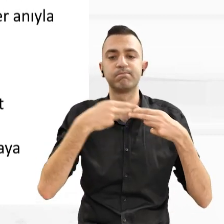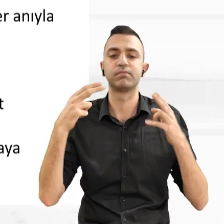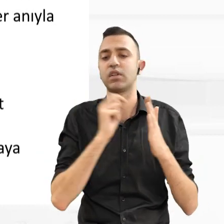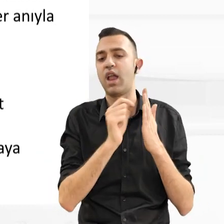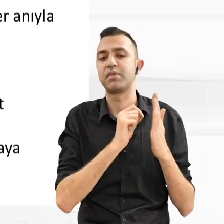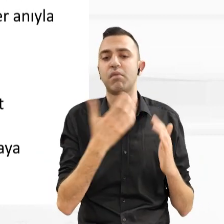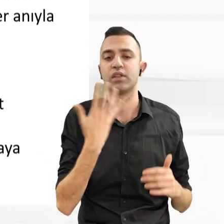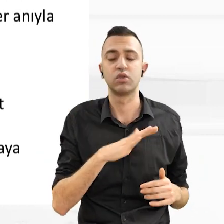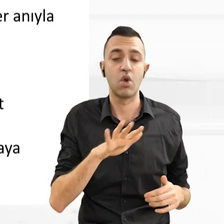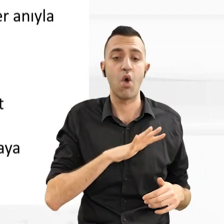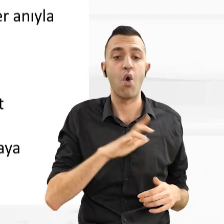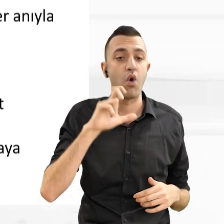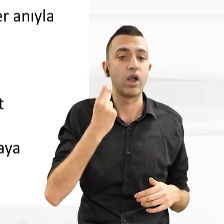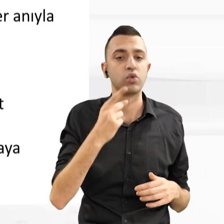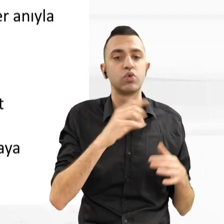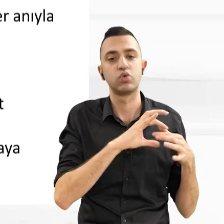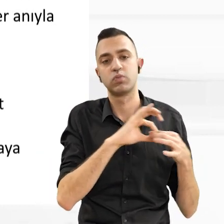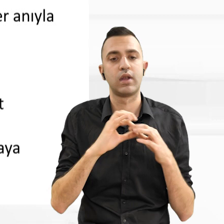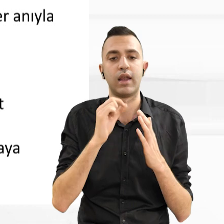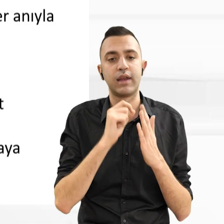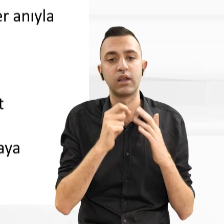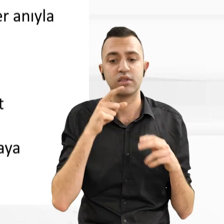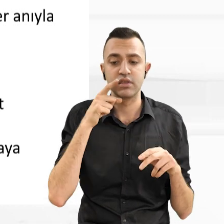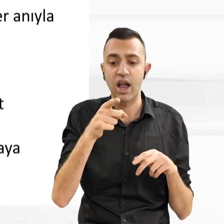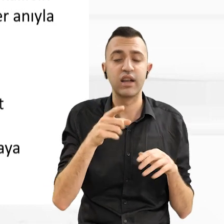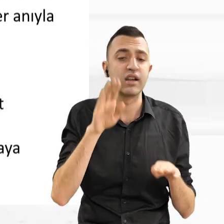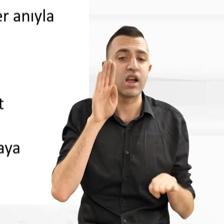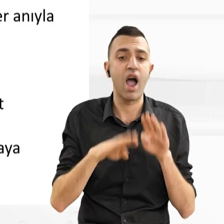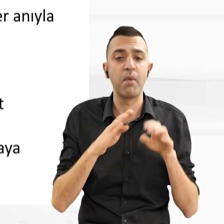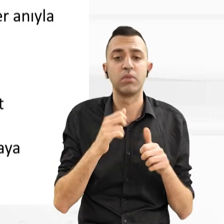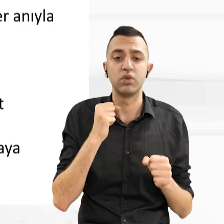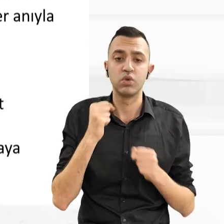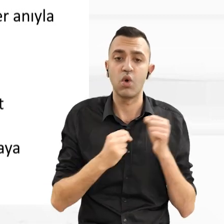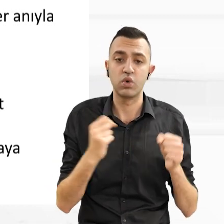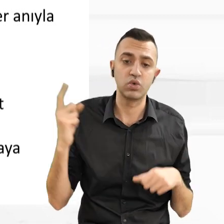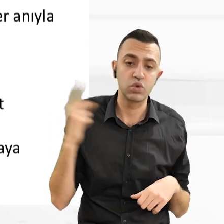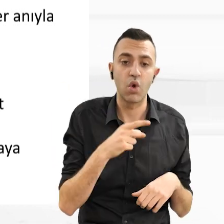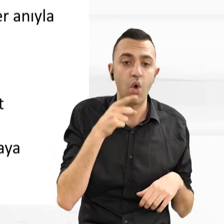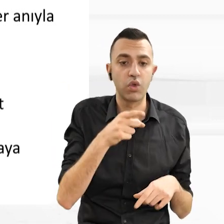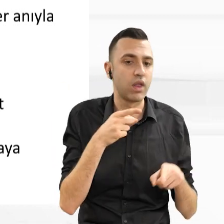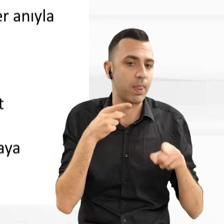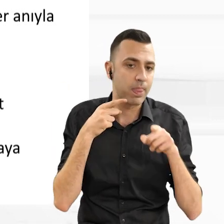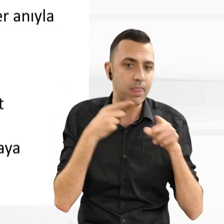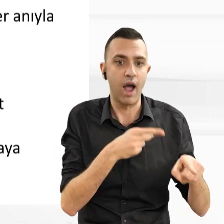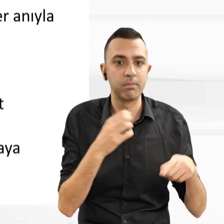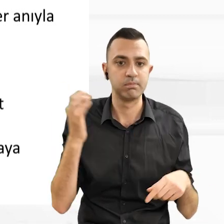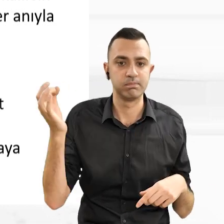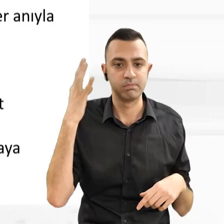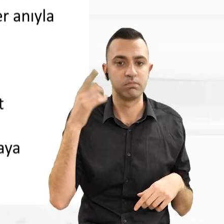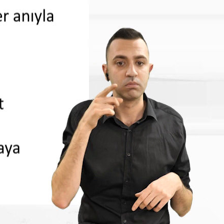istenince öğrenci şu cümleleri yazarak Sen kapıya doğru koşarken ardındaki kişinin onu takip ettiğini işittim